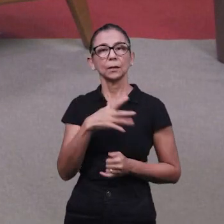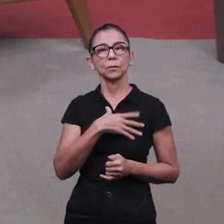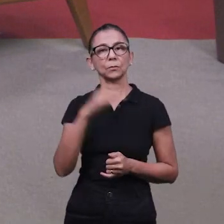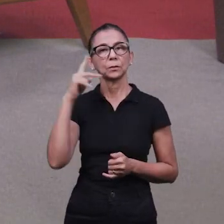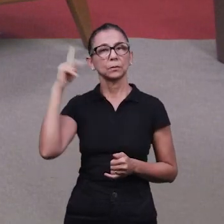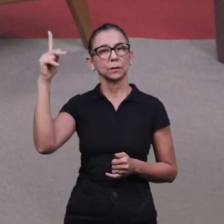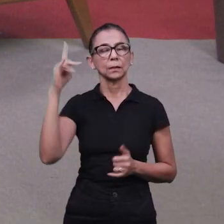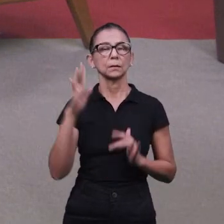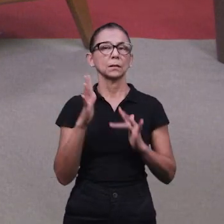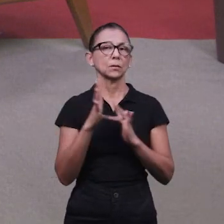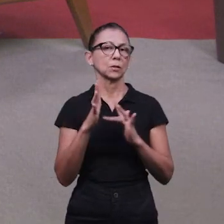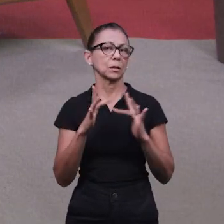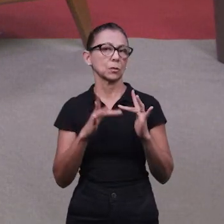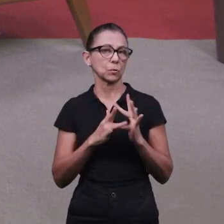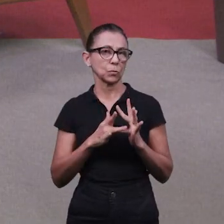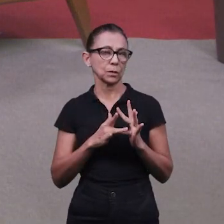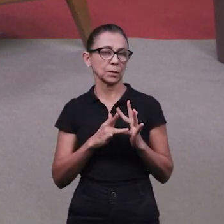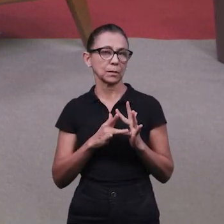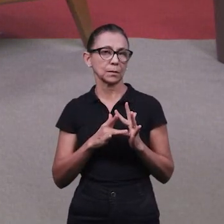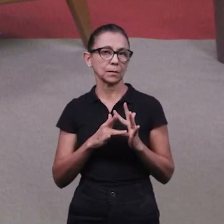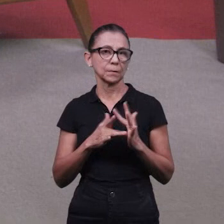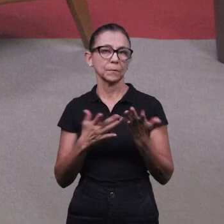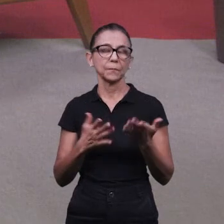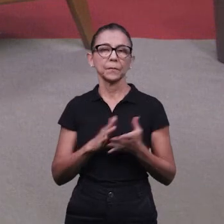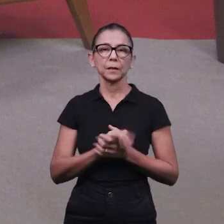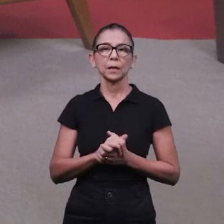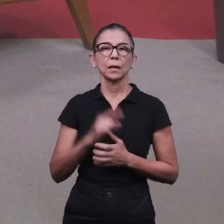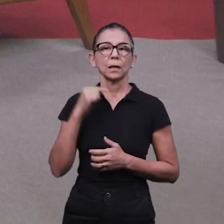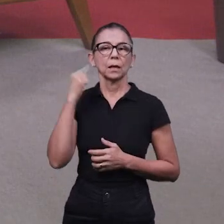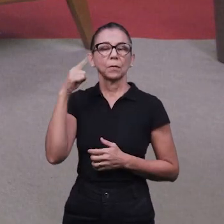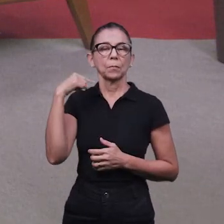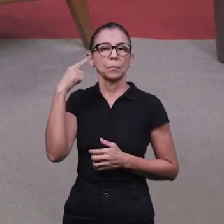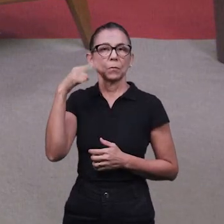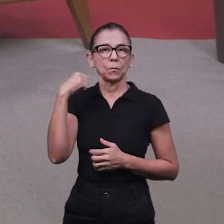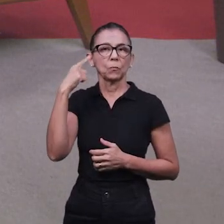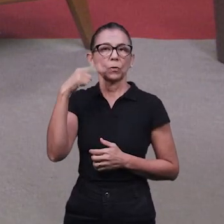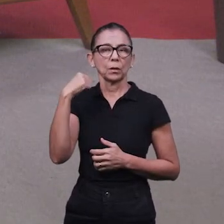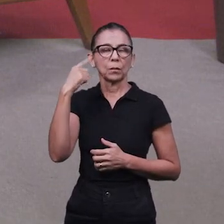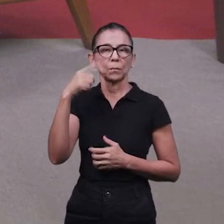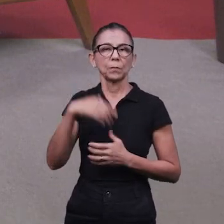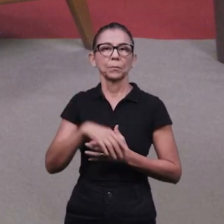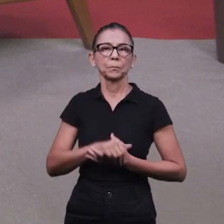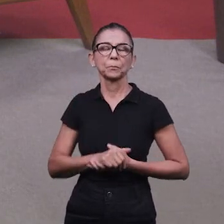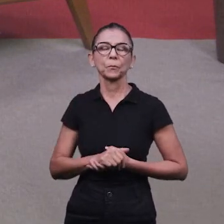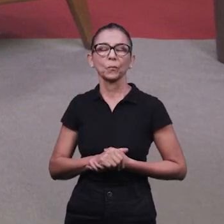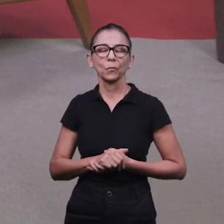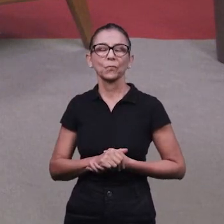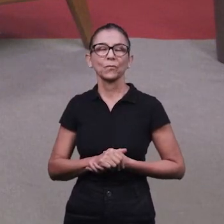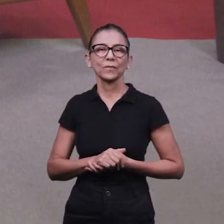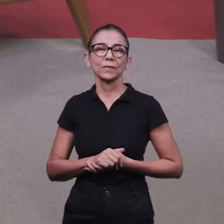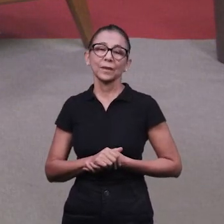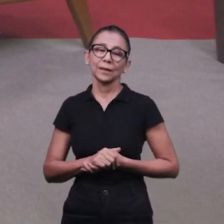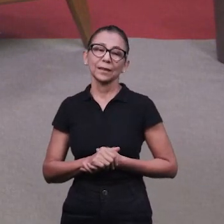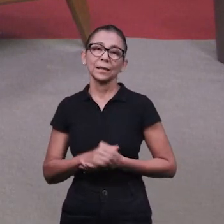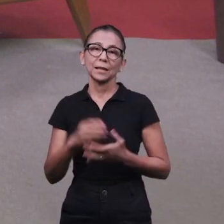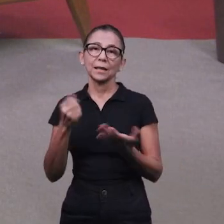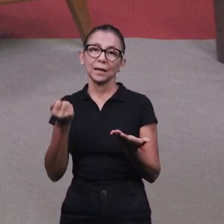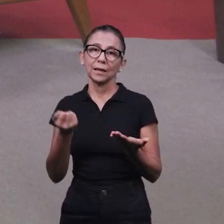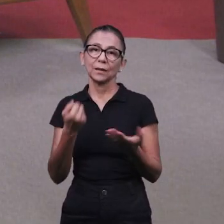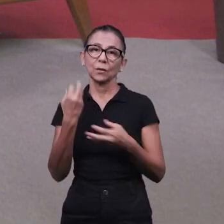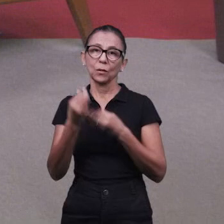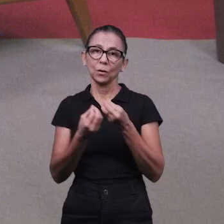Jésus. Il est celui qui défend. D'ailleurs, il a commencé à nous défendre quand il a versé son